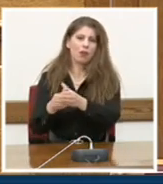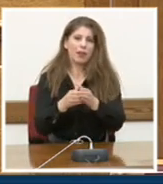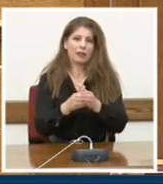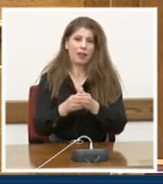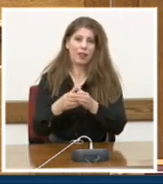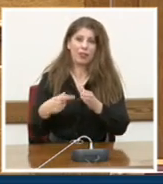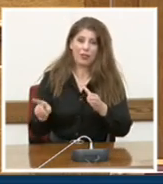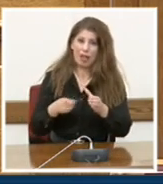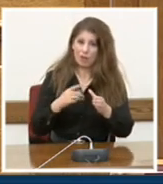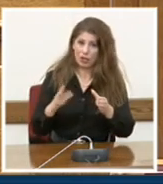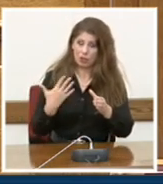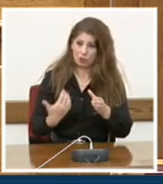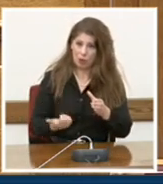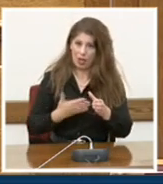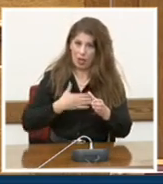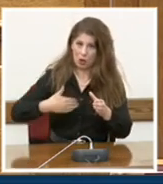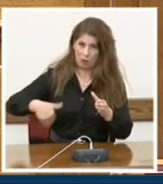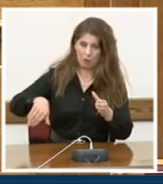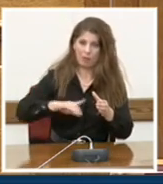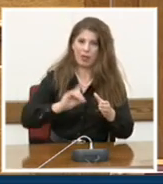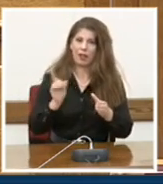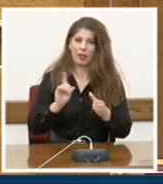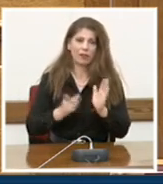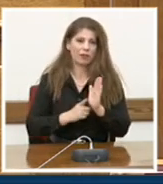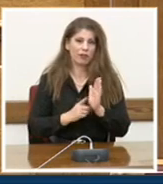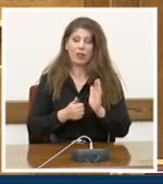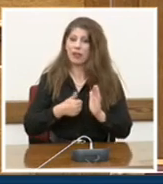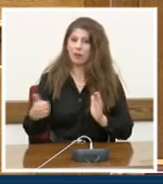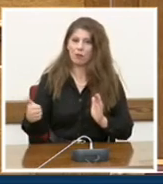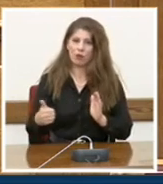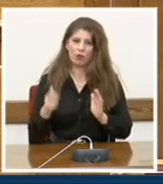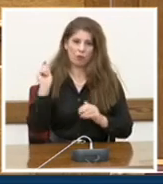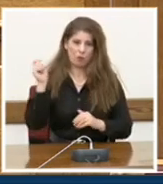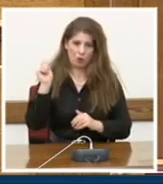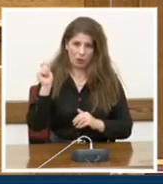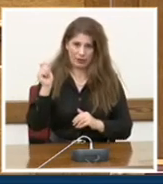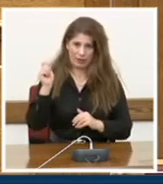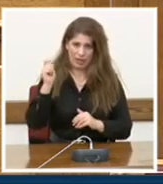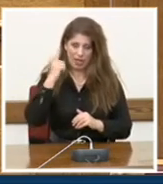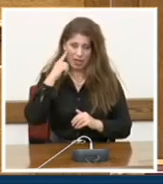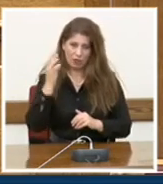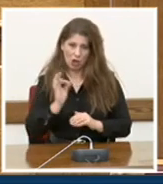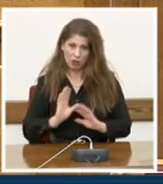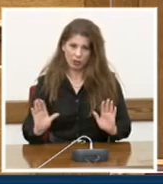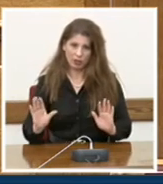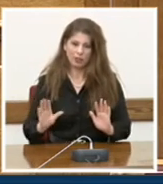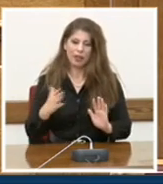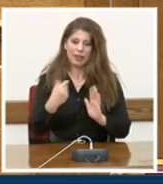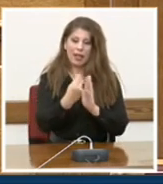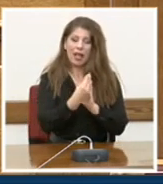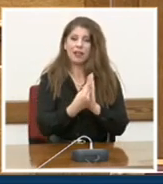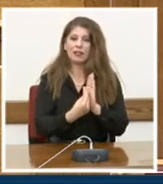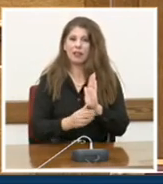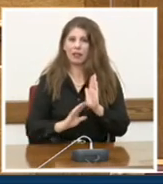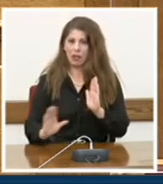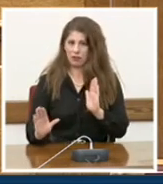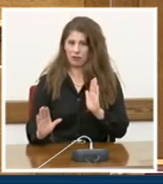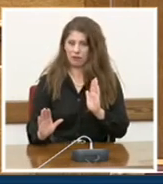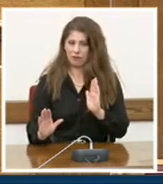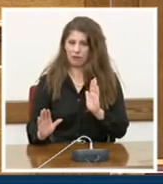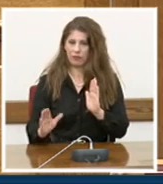έχουμε εμείς και εσείς δεν είναι μόνο πολιτικές, ιδεολογικές, είναι και αξιακές. Είναι